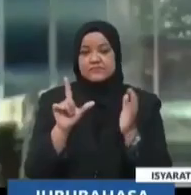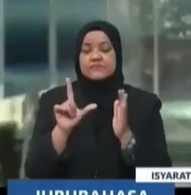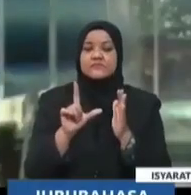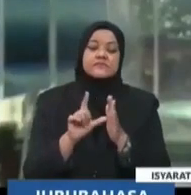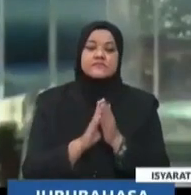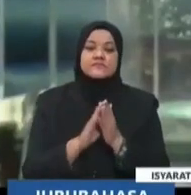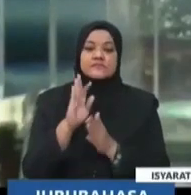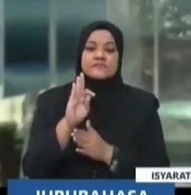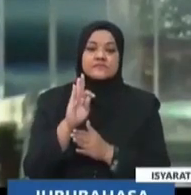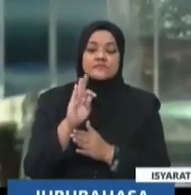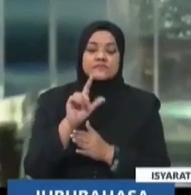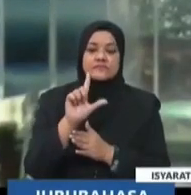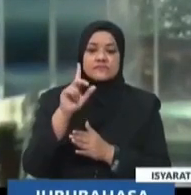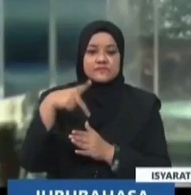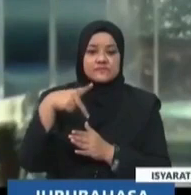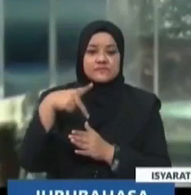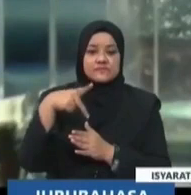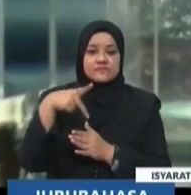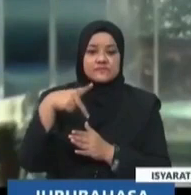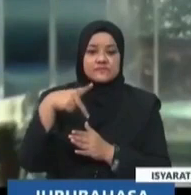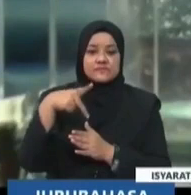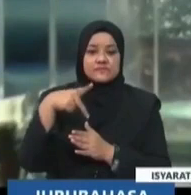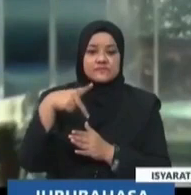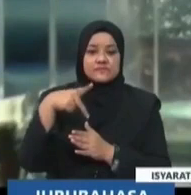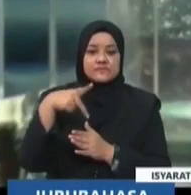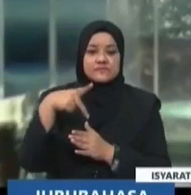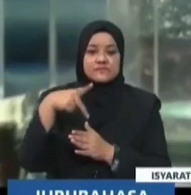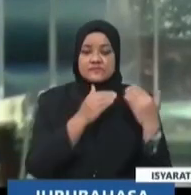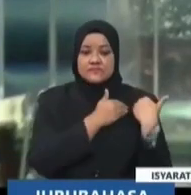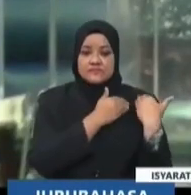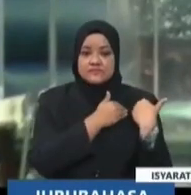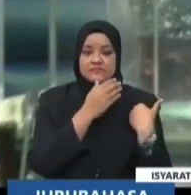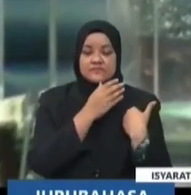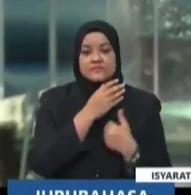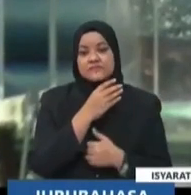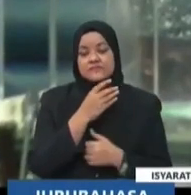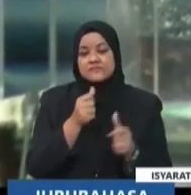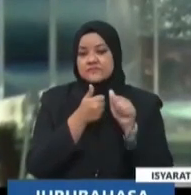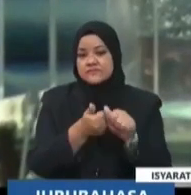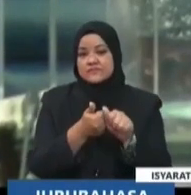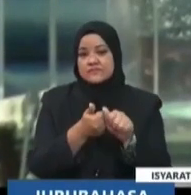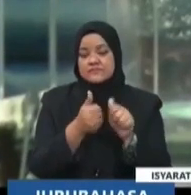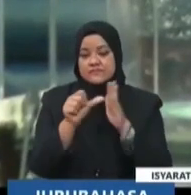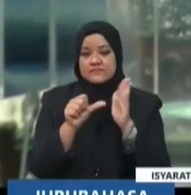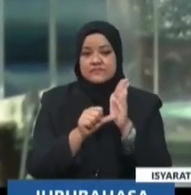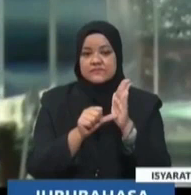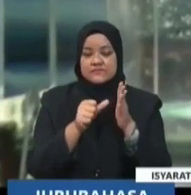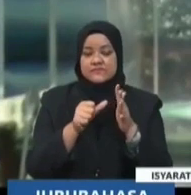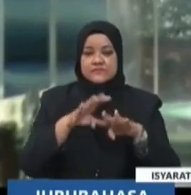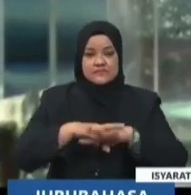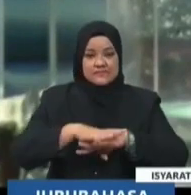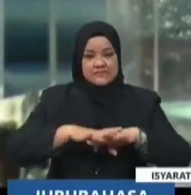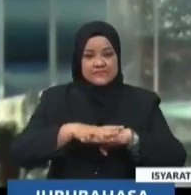lembaga penapis film lpf tentram dalam negeri melaksanakan tugas dan tanggung jawab berdasarkan pada akta